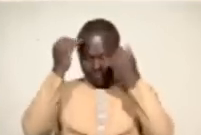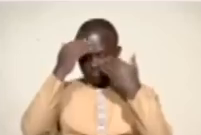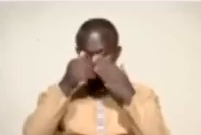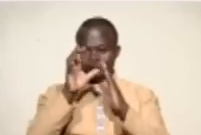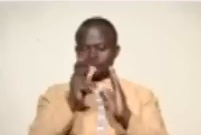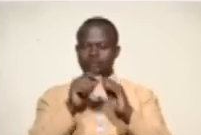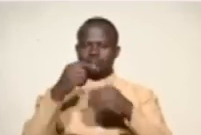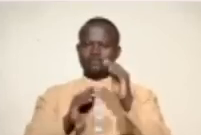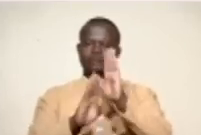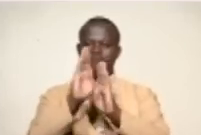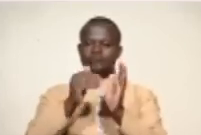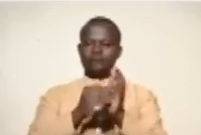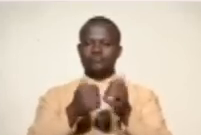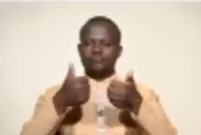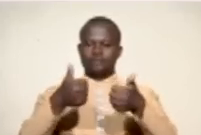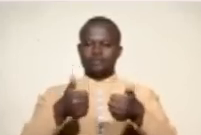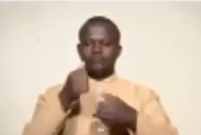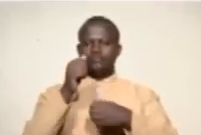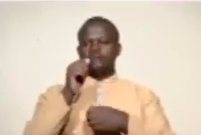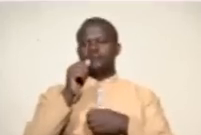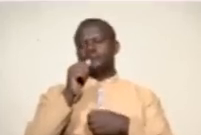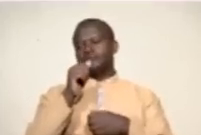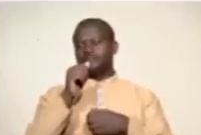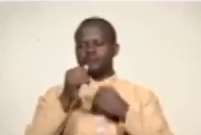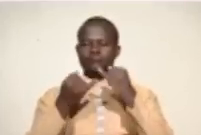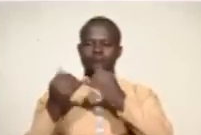kwiteza imbere ndetse ihagarare neza mu ruhando mpuzamahanga